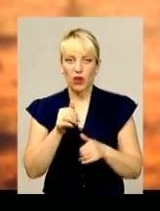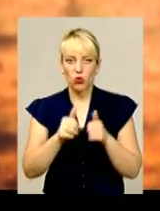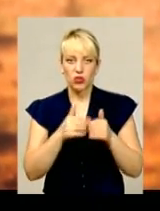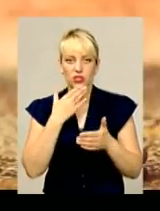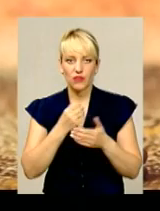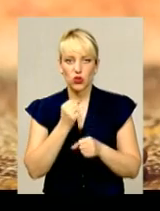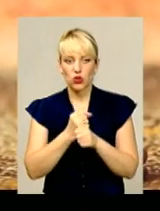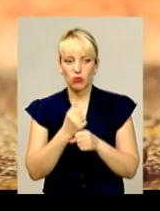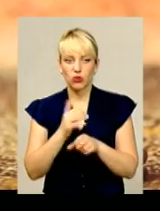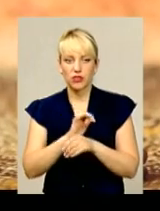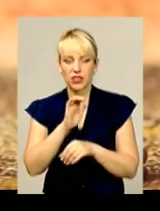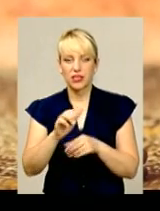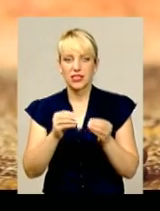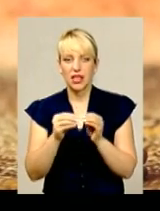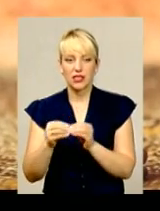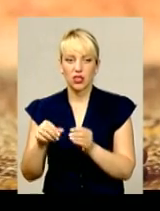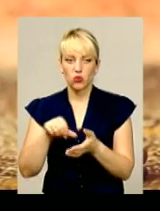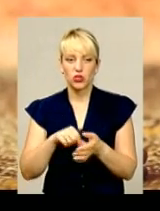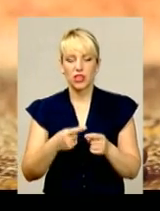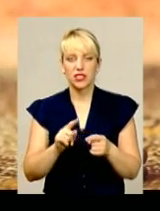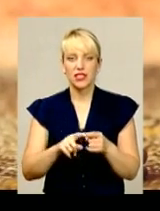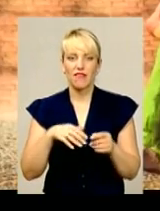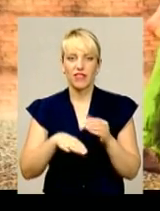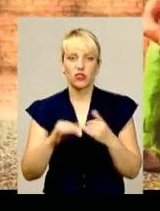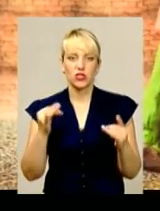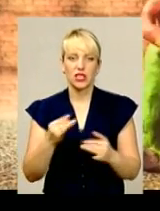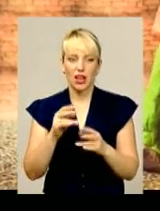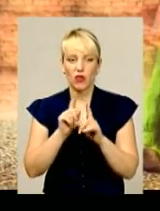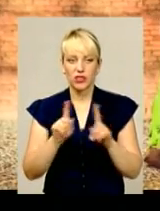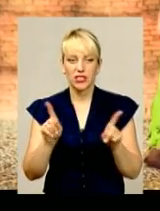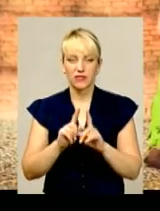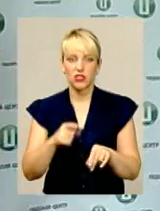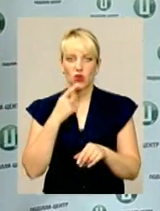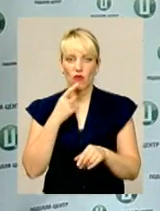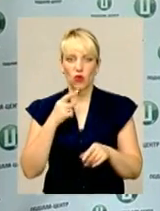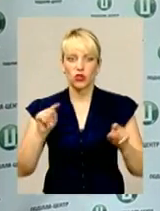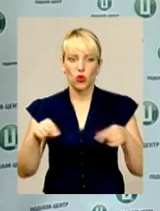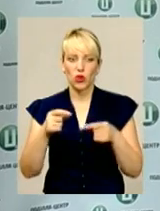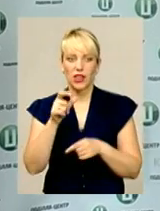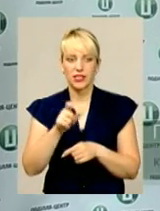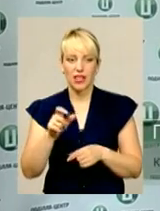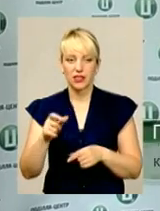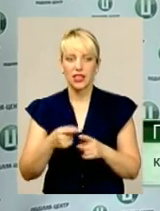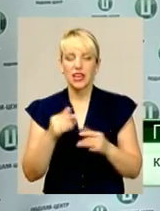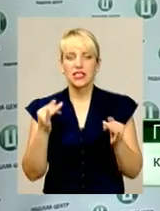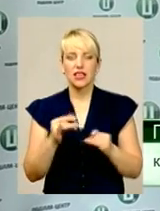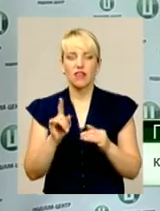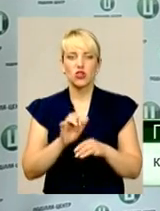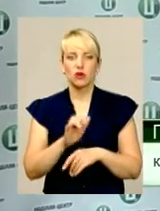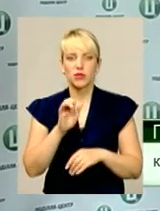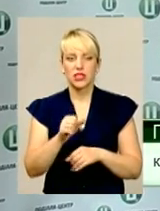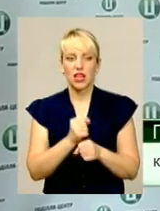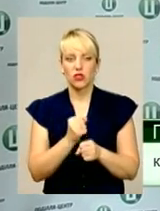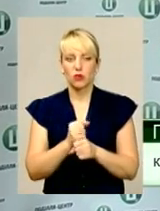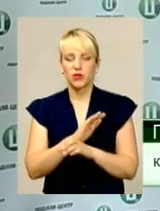роботи надіслали вже десятки учасників. Відео цікаве та незвичне, кажуть організатори. Найцікавіше, що присилають роботи не тільки